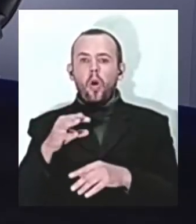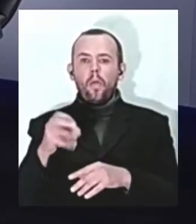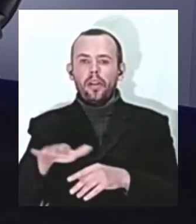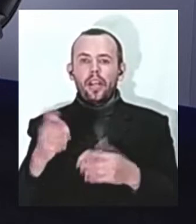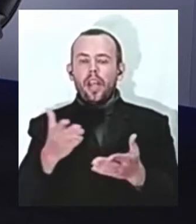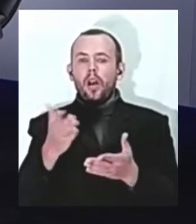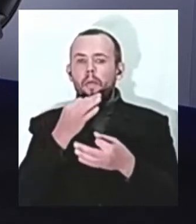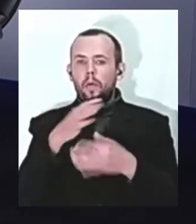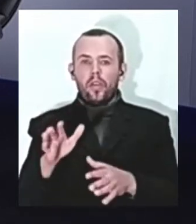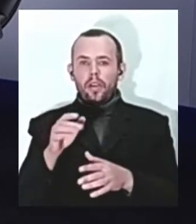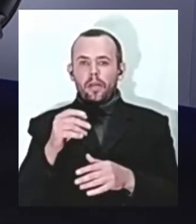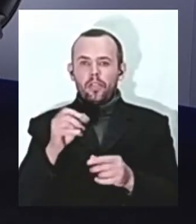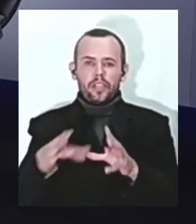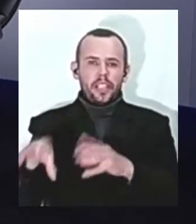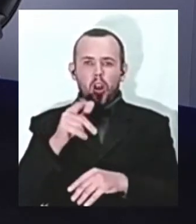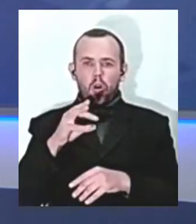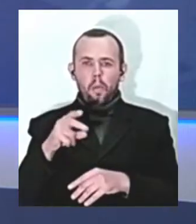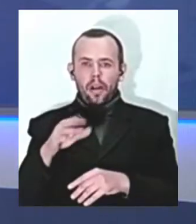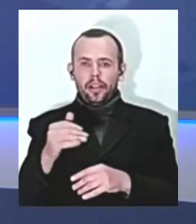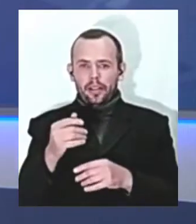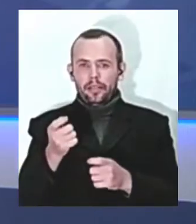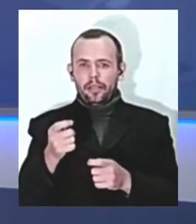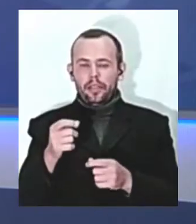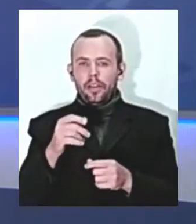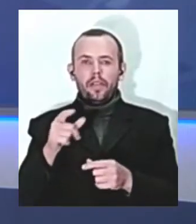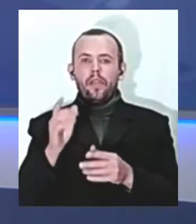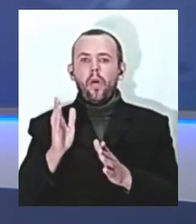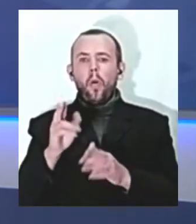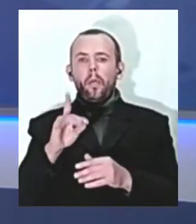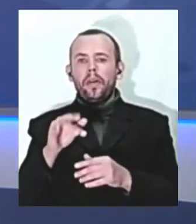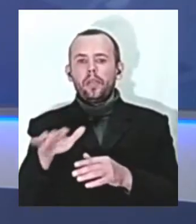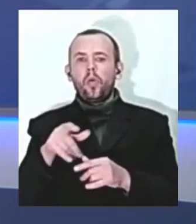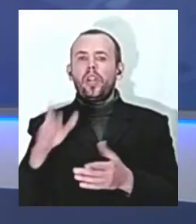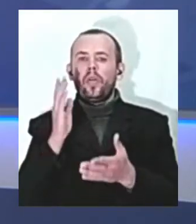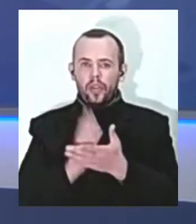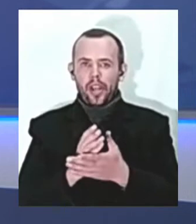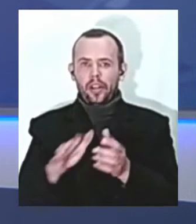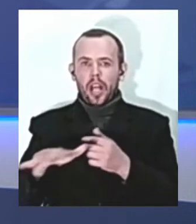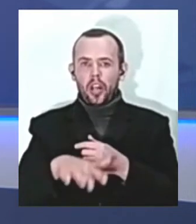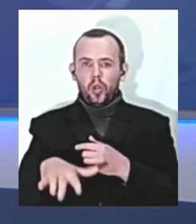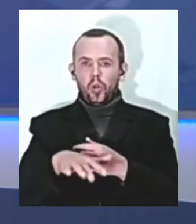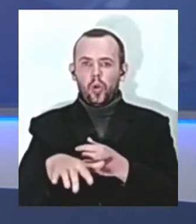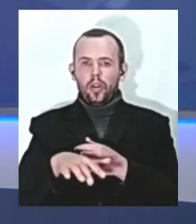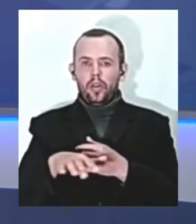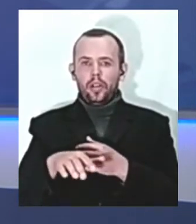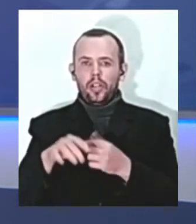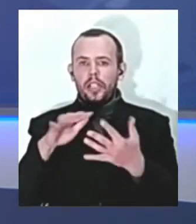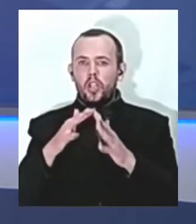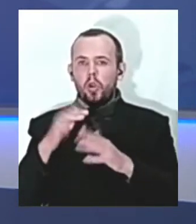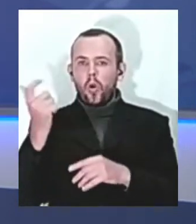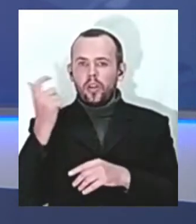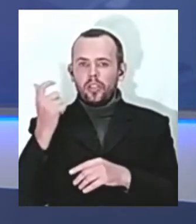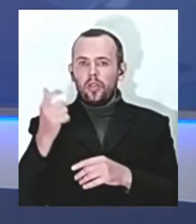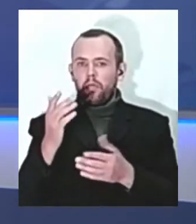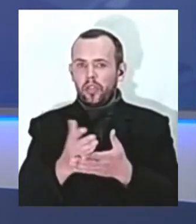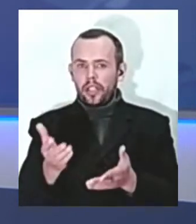всі громади, вони, окрім міських, в них є територія сільськогосподарські угіддя, і